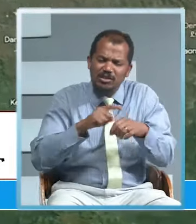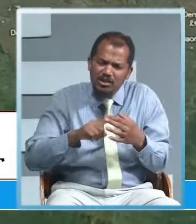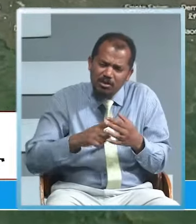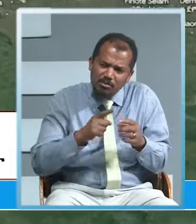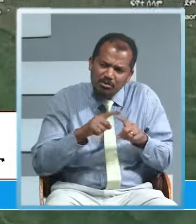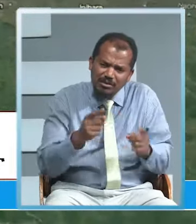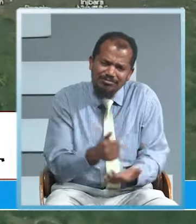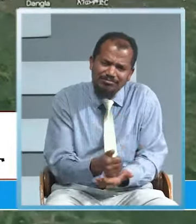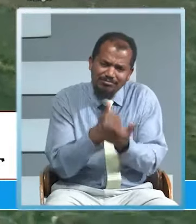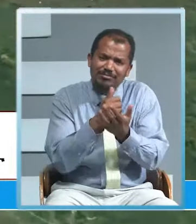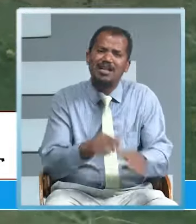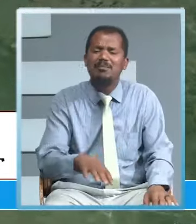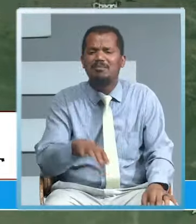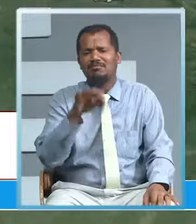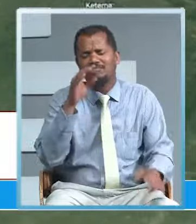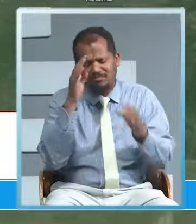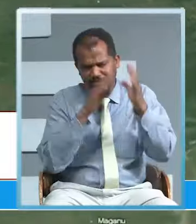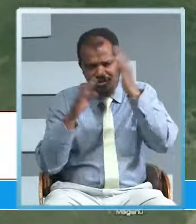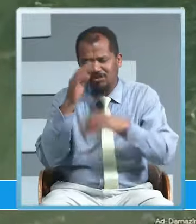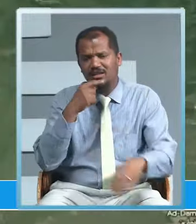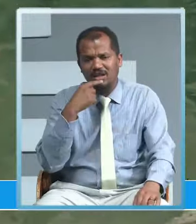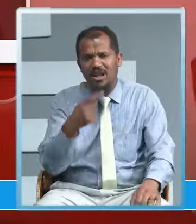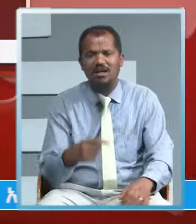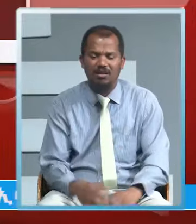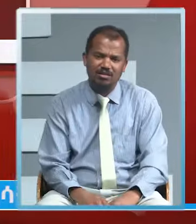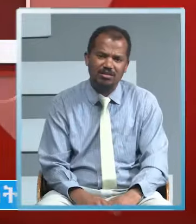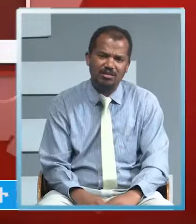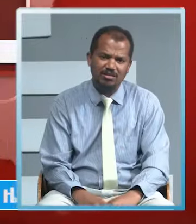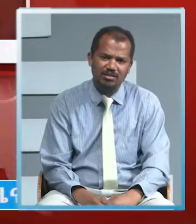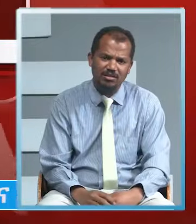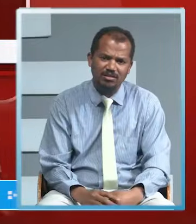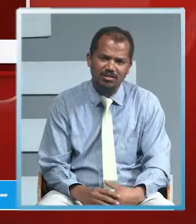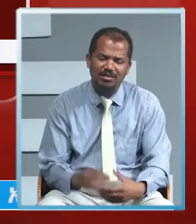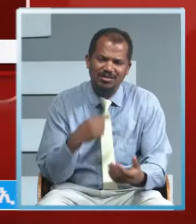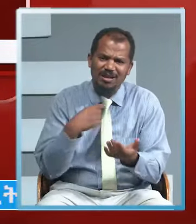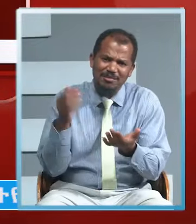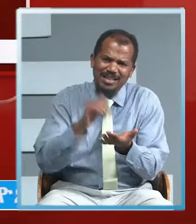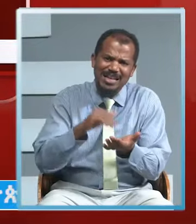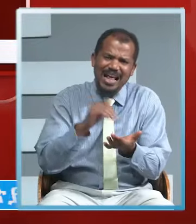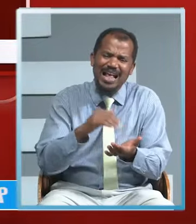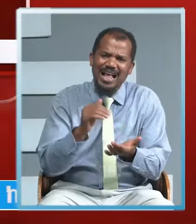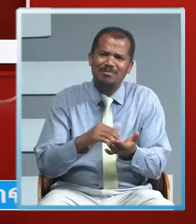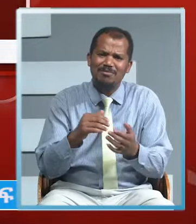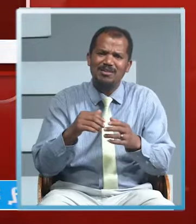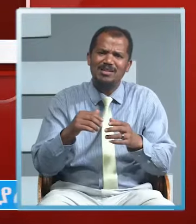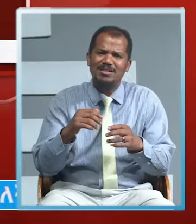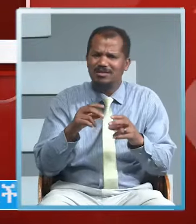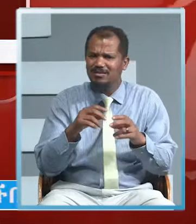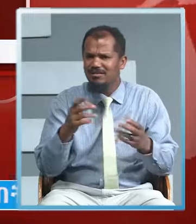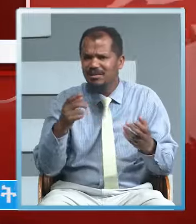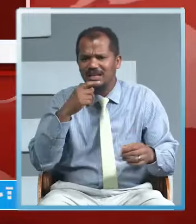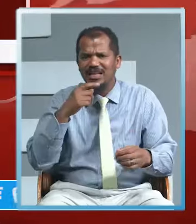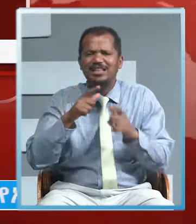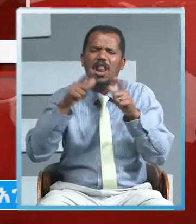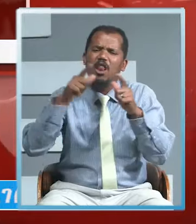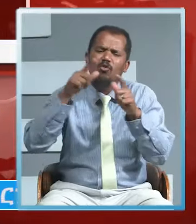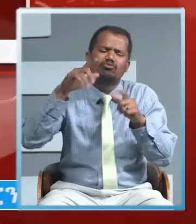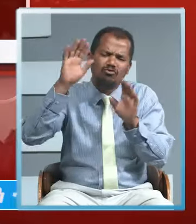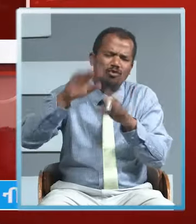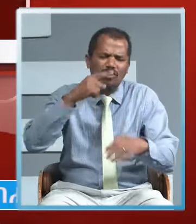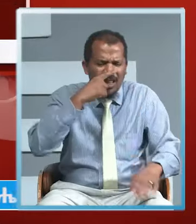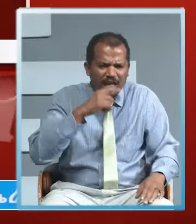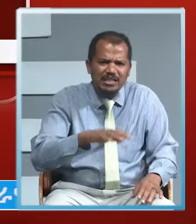ጀምሮ ግን እርዳታ ለማግኘት መቸገራቸውን ገልጸዋል። እኛ በተደጋጋሚ ጊዜ ቢያንስ ለትላልቁ ቢቀር ለሕፃኖቹ እርዳታ